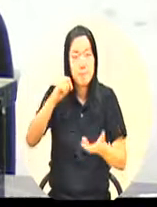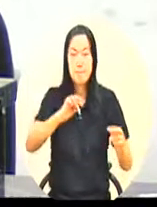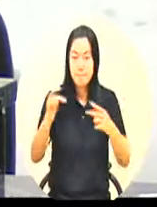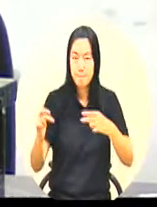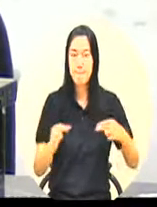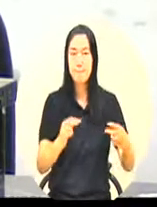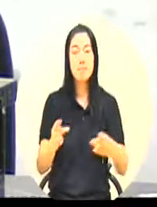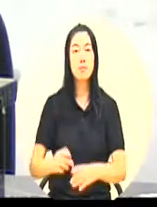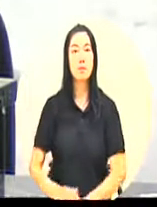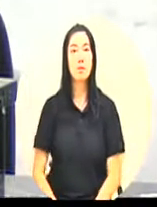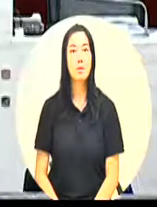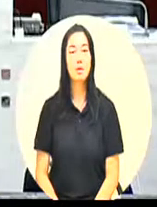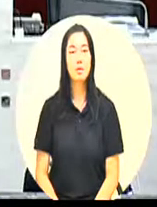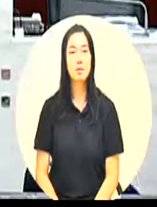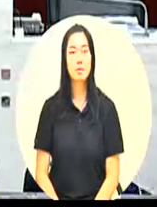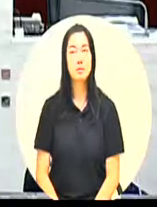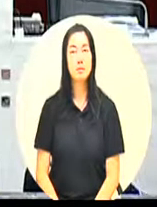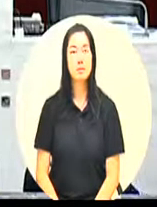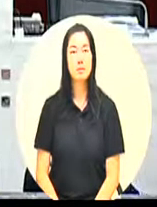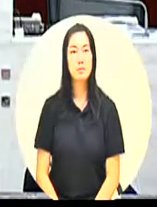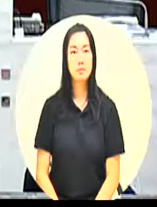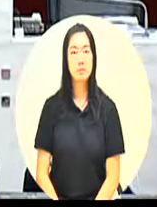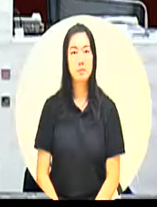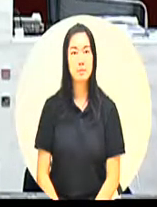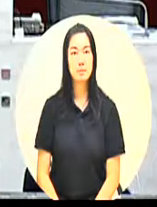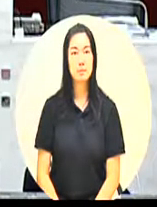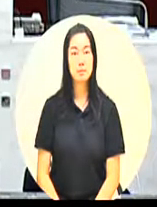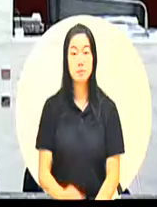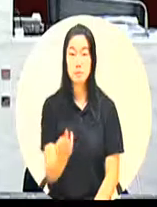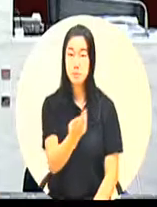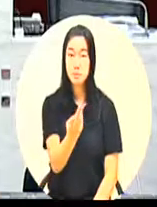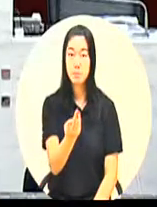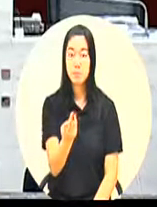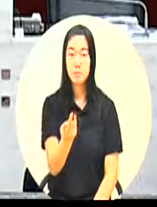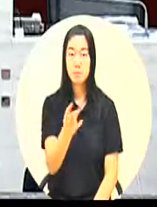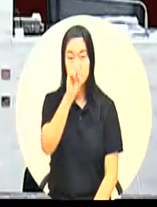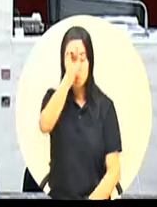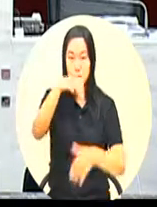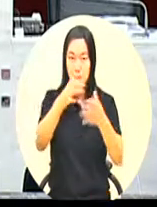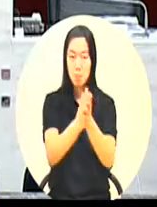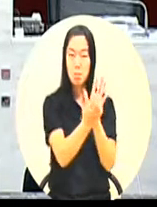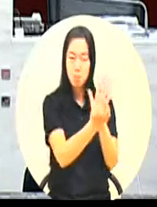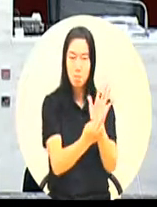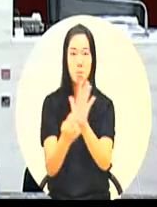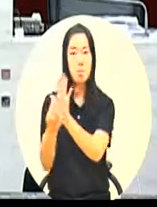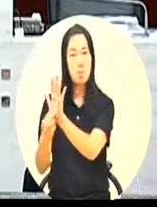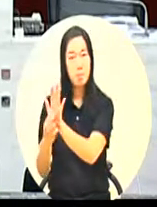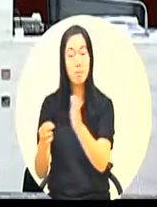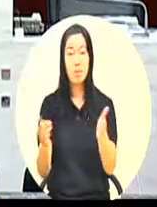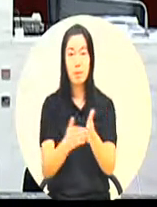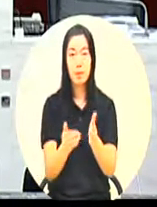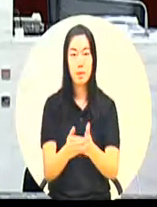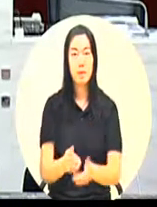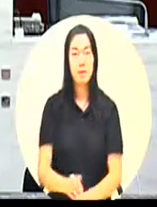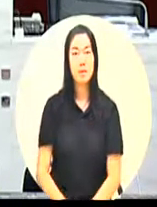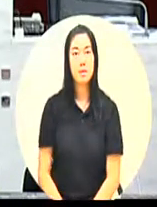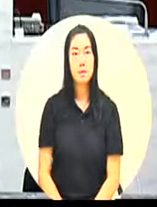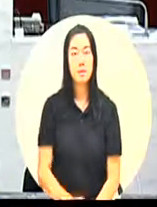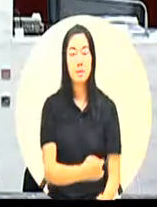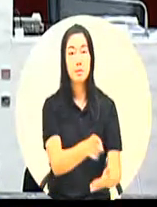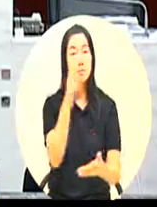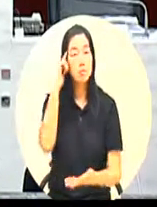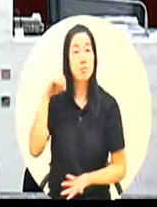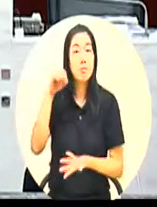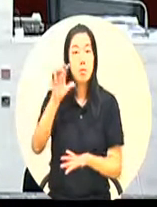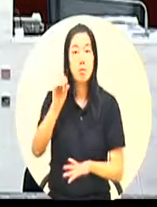谢谢。 好，谢谢。那两个党团各自都做了说明，各位同仁还没有